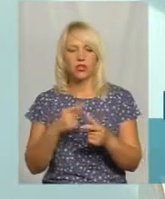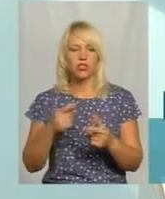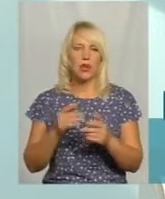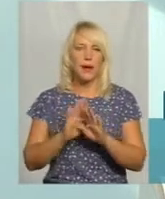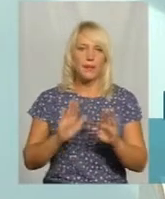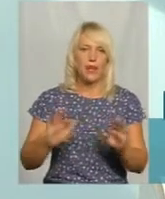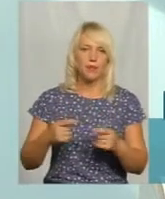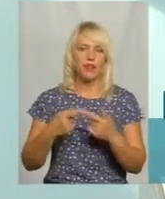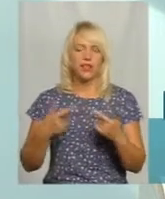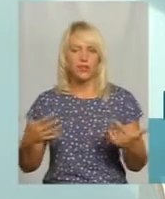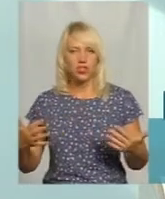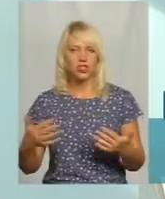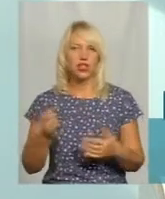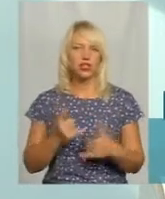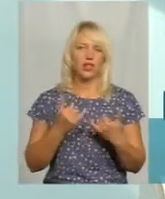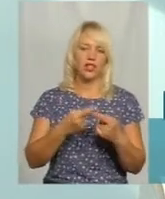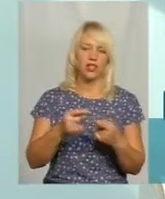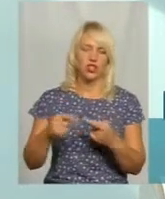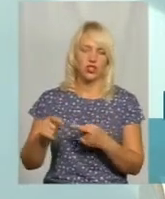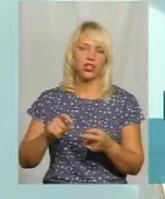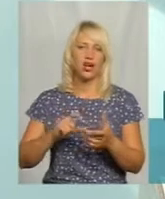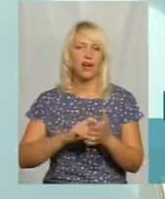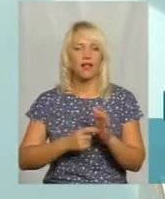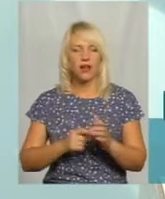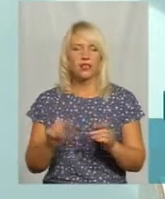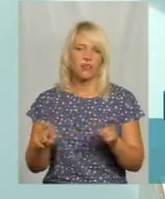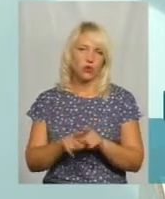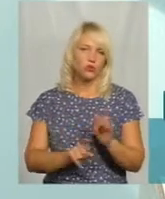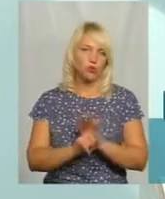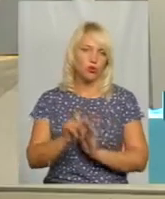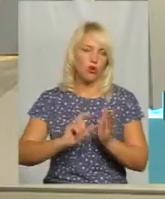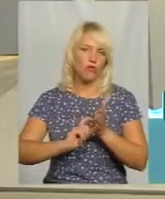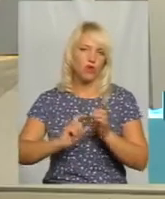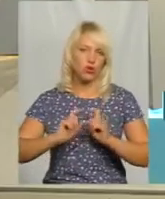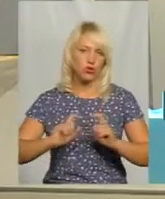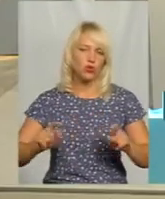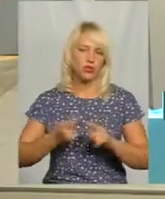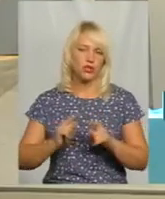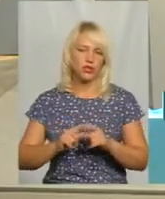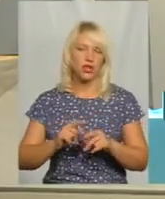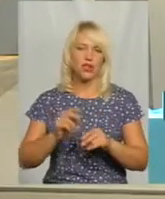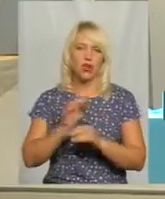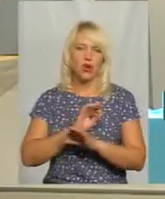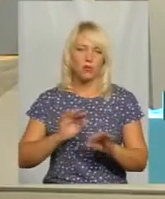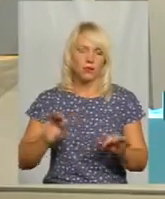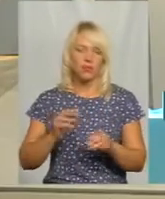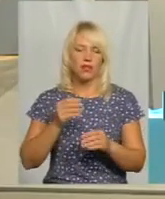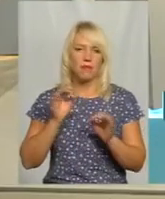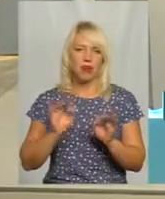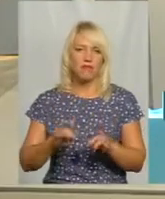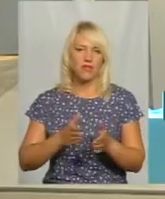інші для інших класів, також початкової школи. Це той оптимально правильний варіант вирішення проблеми,